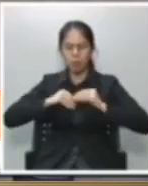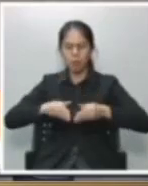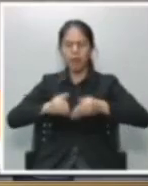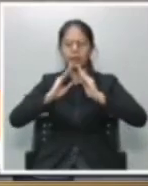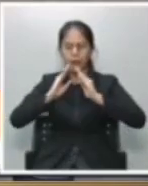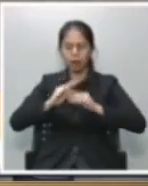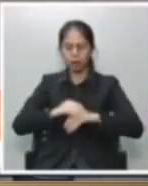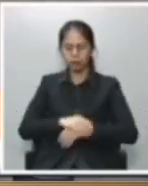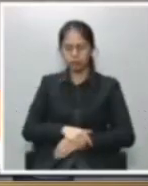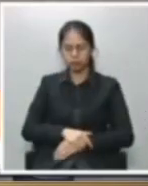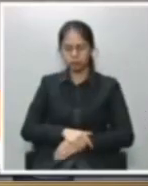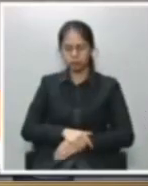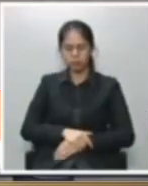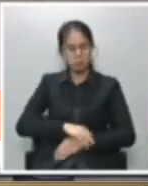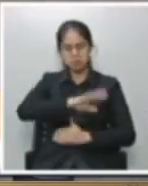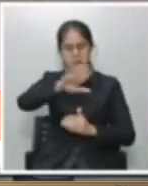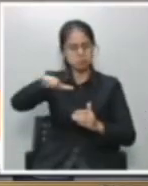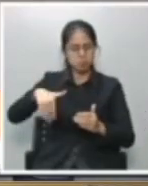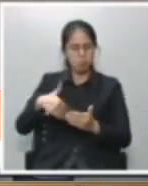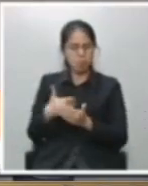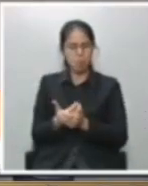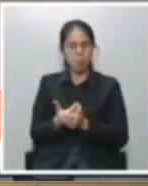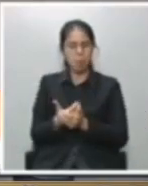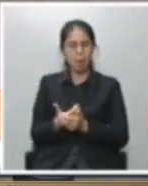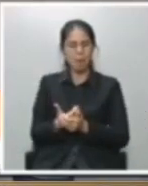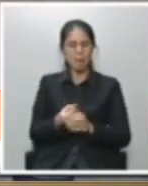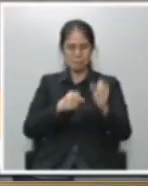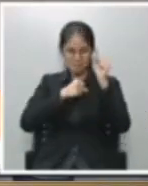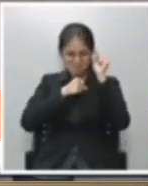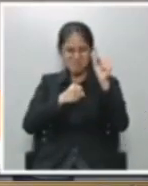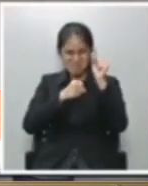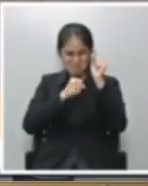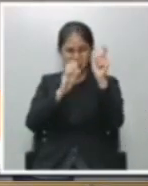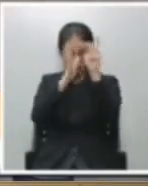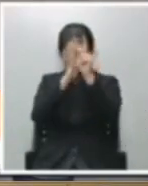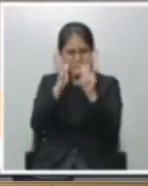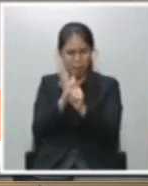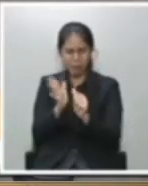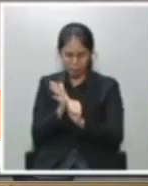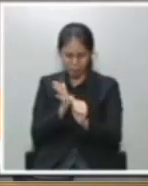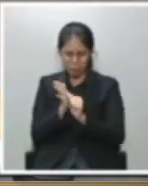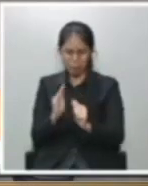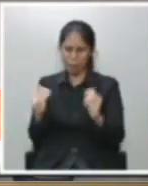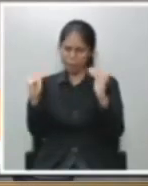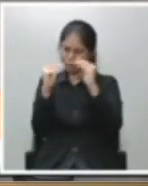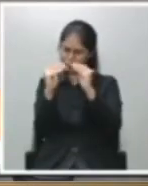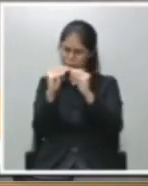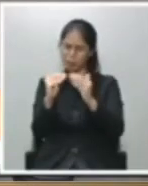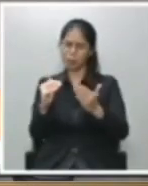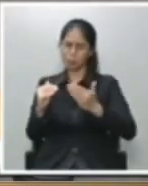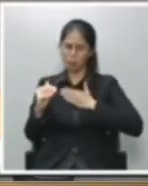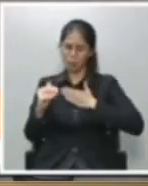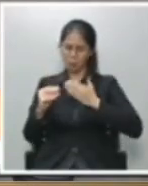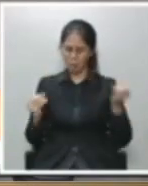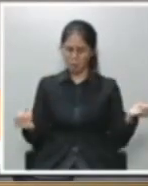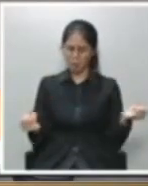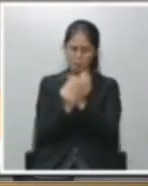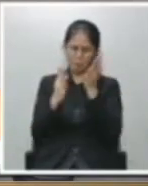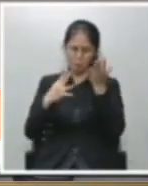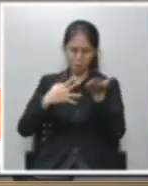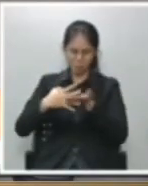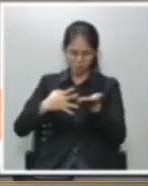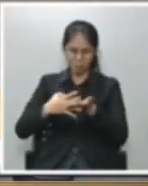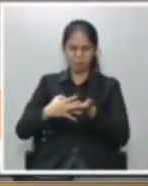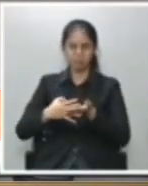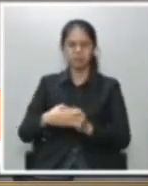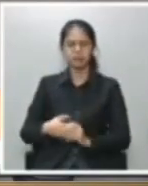วันนี้ทุกคนต้องพยายามแก้กฎหมายที่ละเมิดสิทธิของชนชั้นกลางของทำลายชนชั้นกลางเราต้องสาม